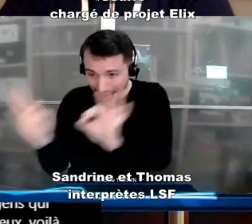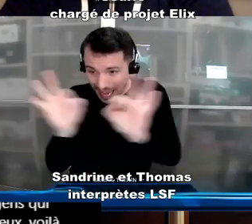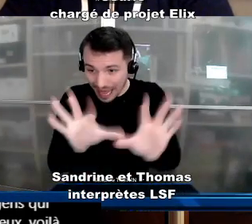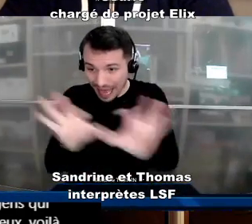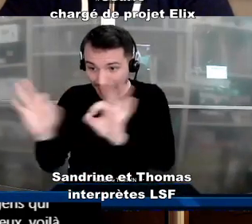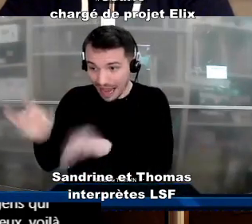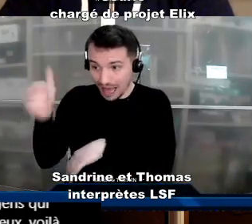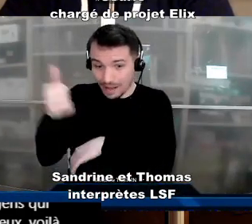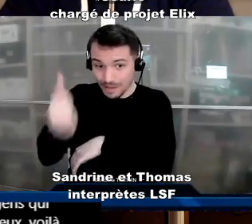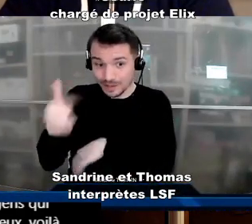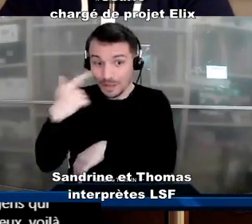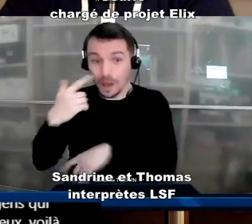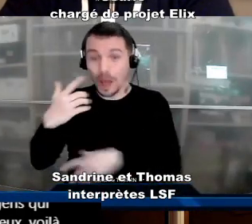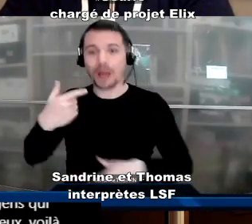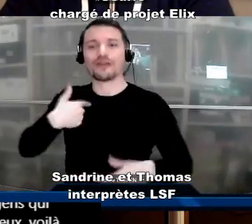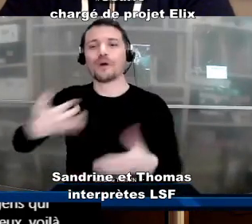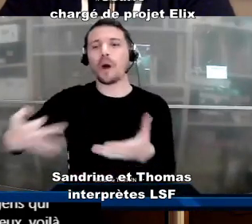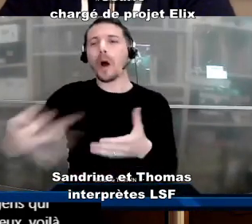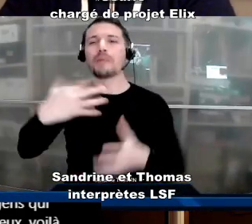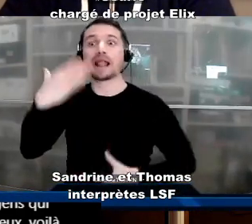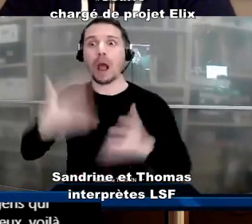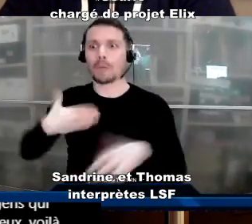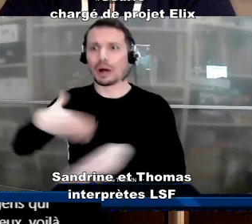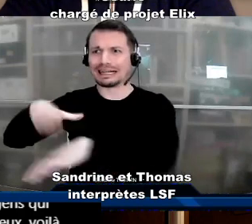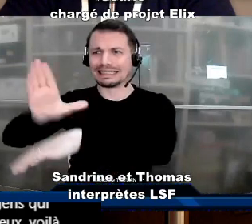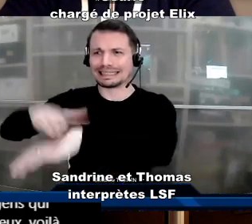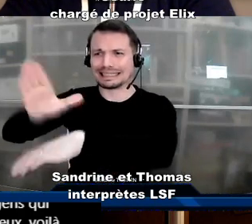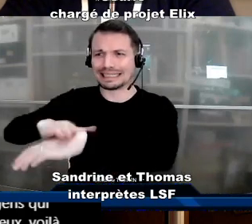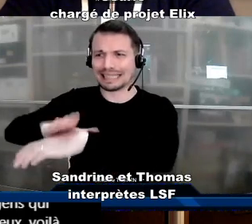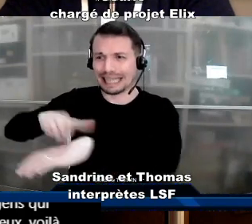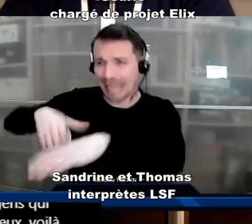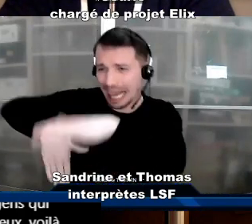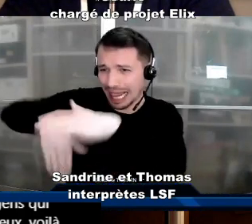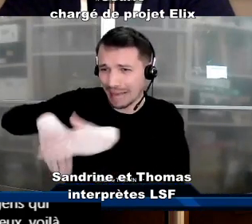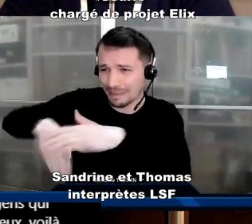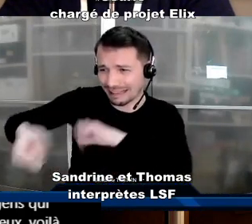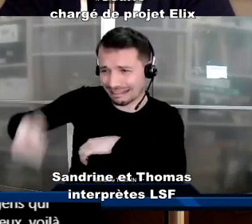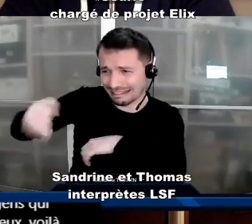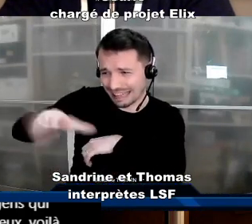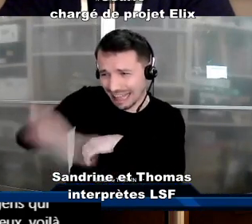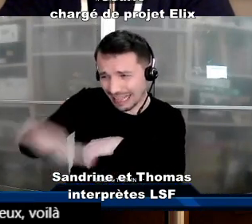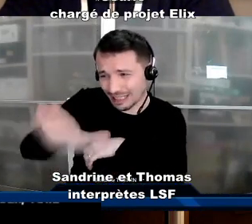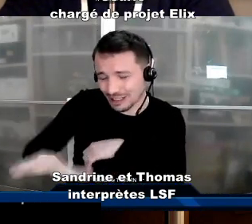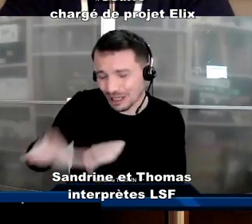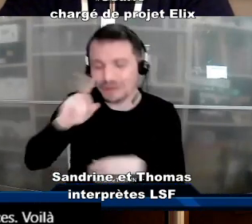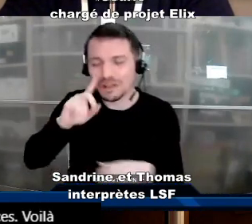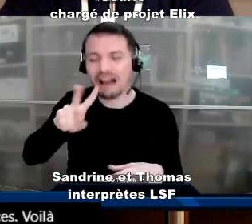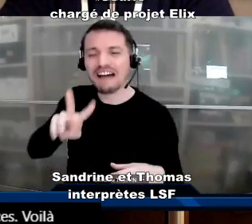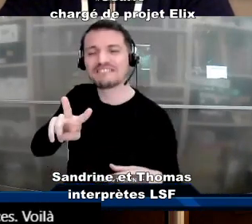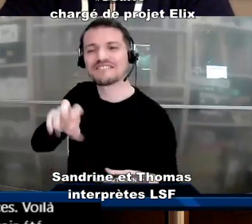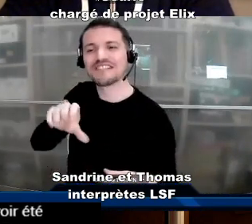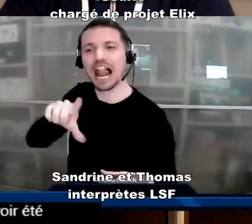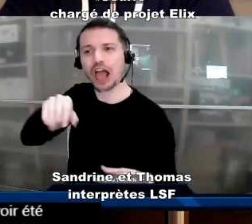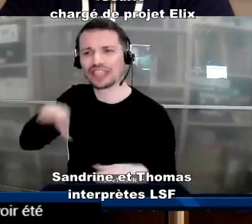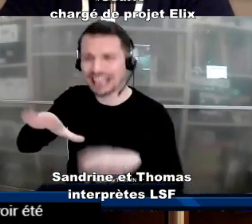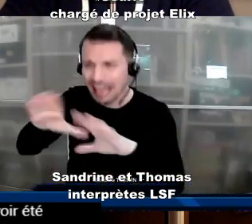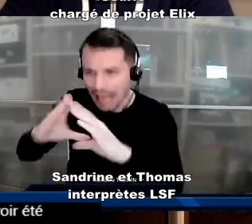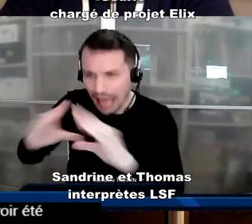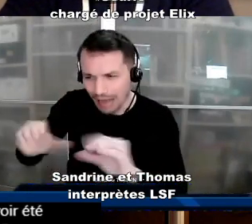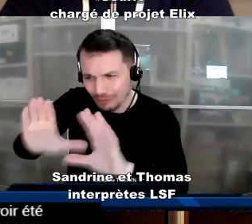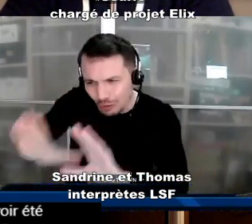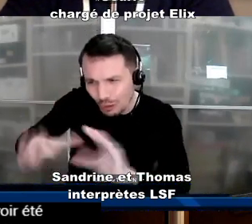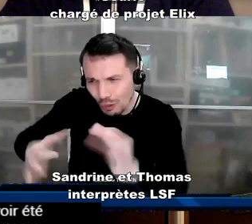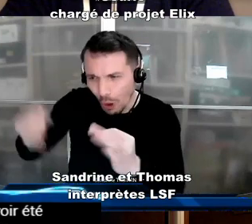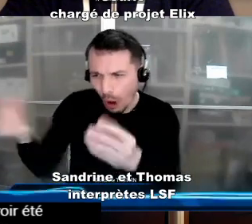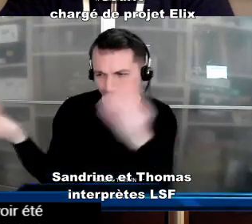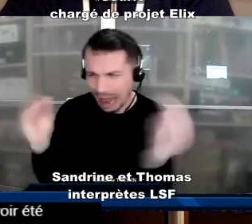Il lui a dit attention, un peu trop d'aide. Parce que c'est un robot, il ne comprend. Calme-toi, Valentine. Calme-toi. Non, c'est